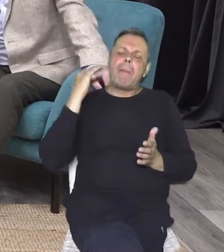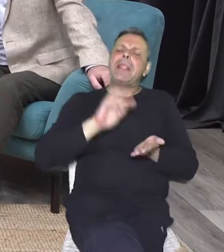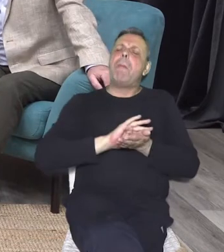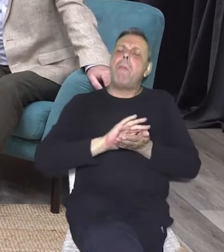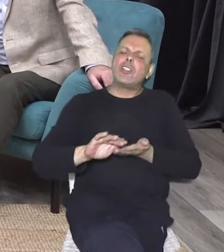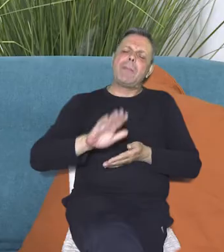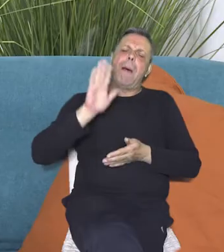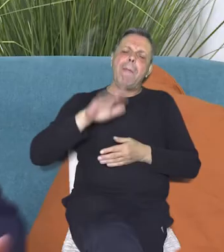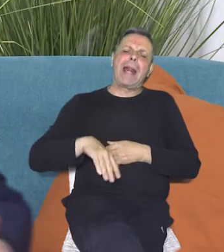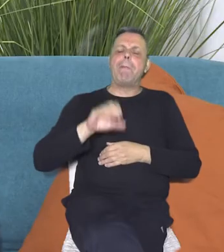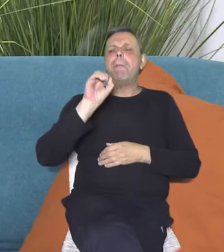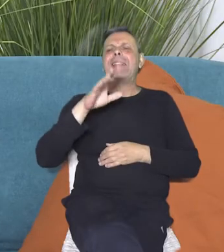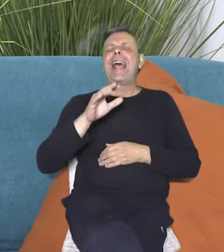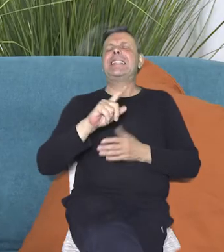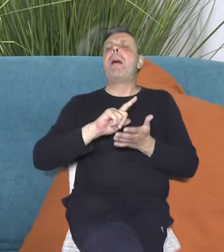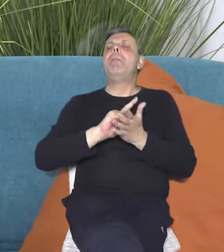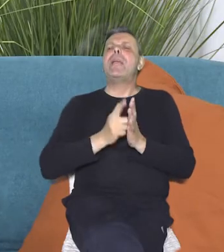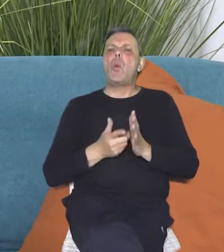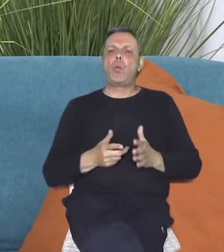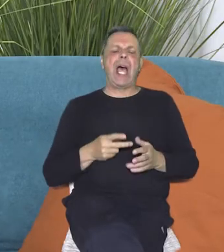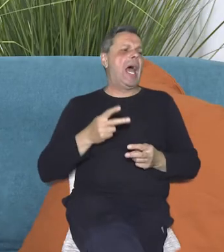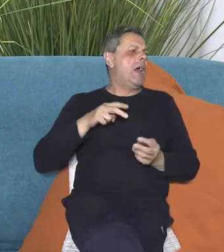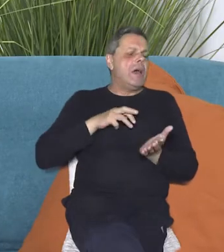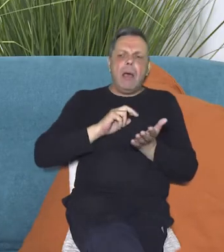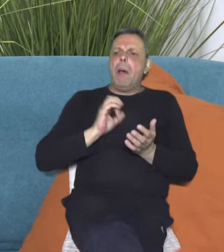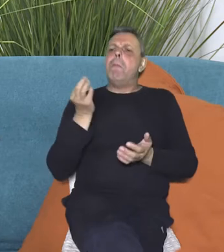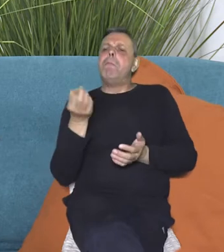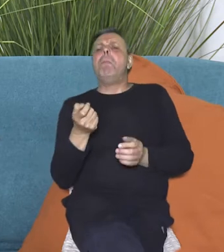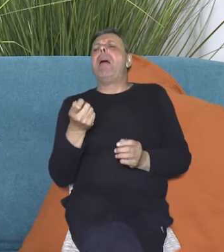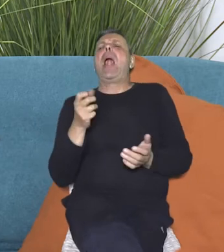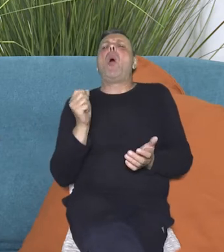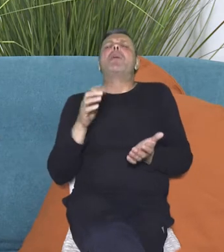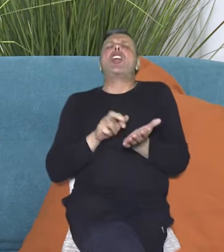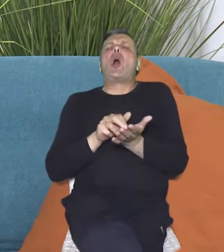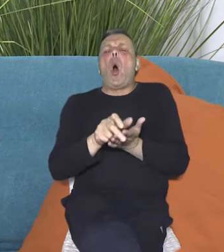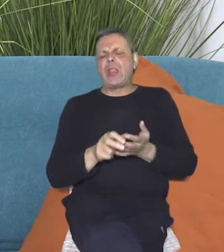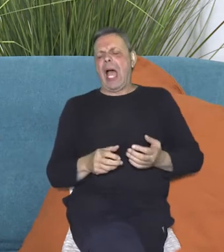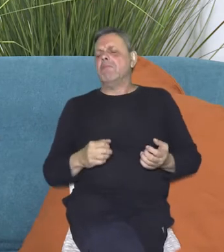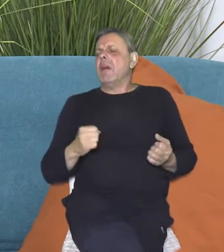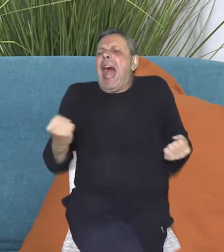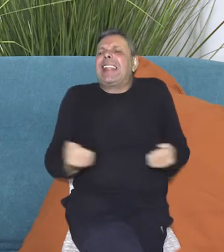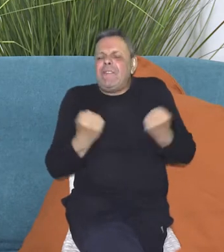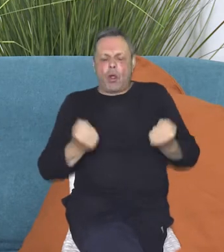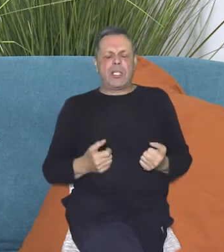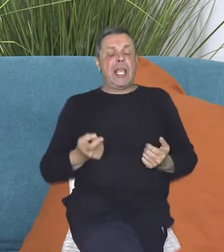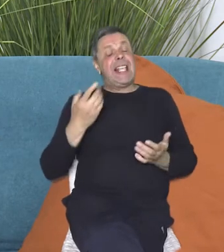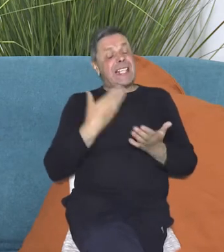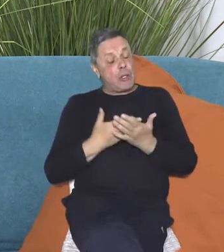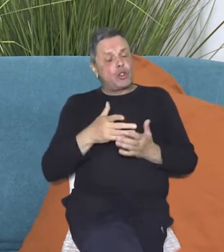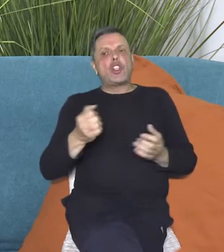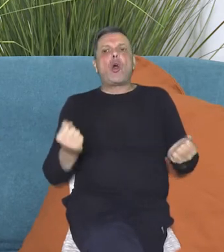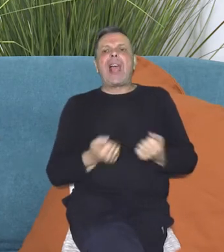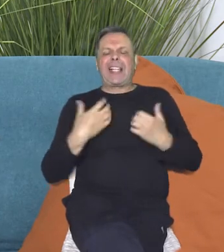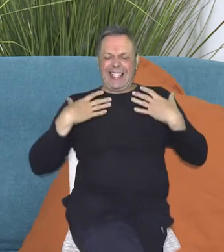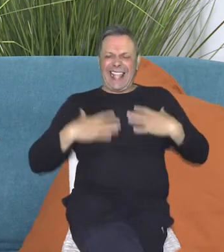neka posebna, barem 15 minuta nekog hoda, malo brže ili neke aktivnosti tako. Jer se kod te